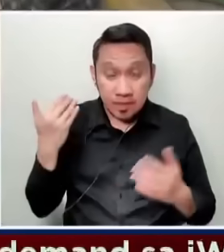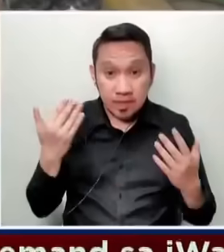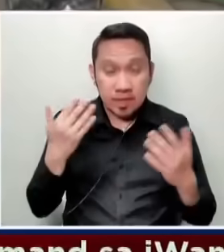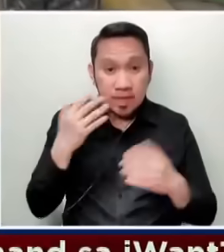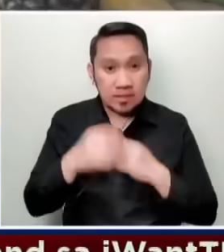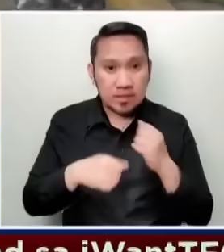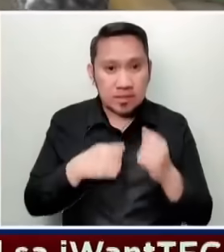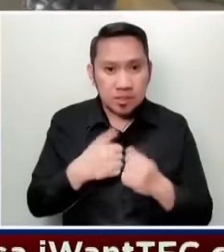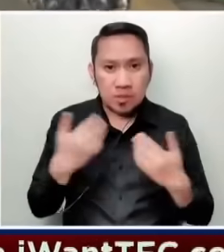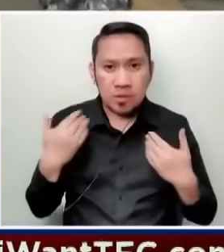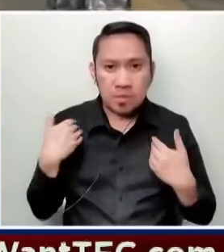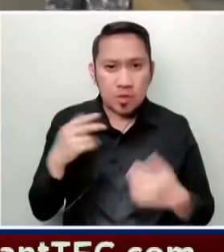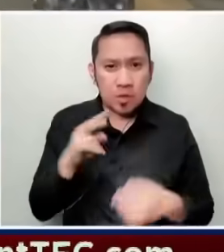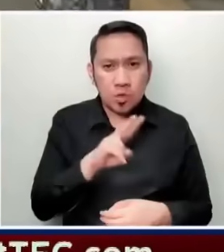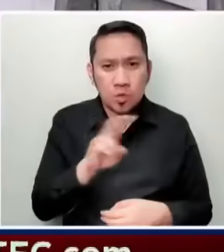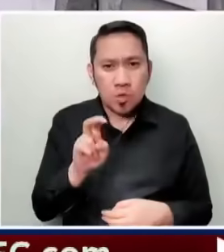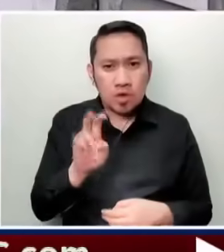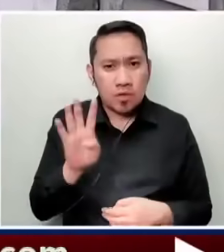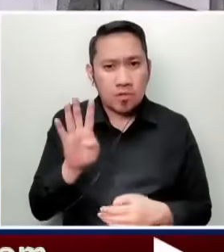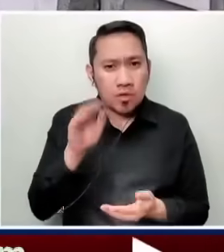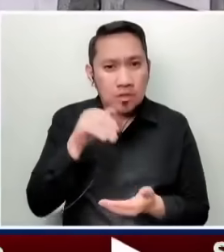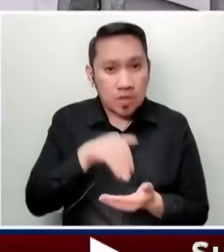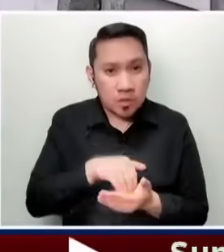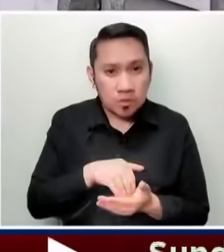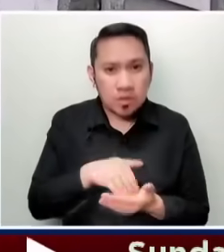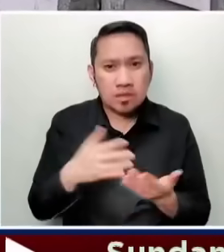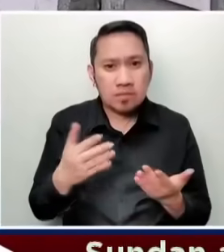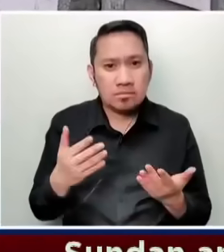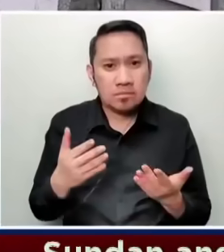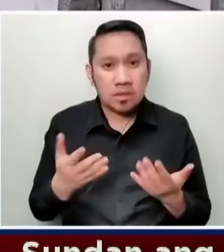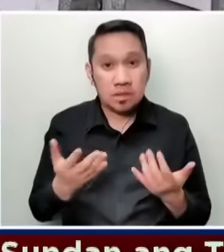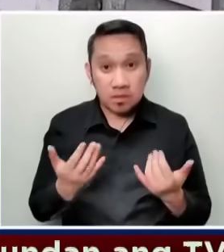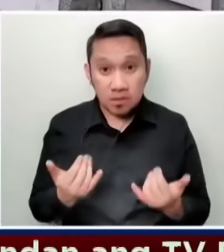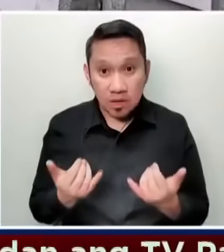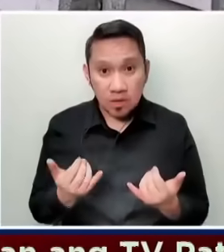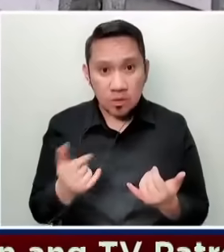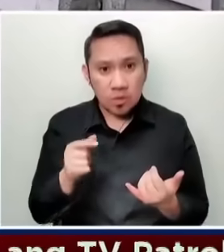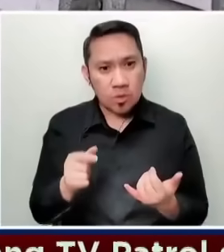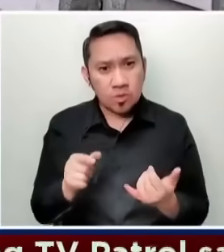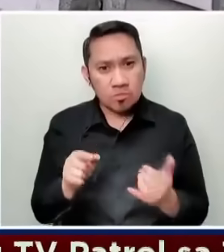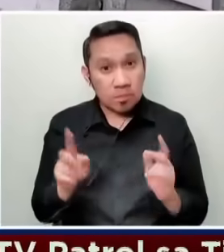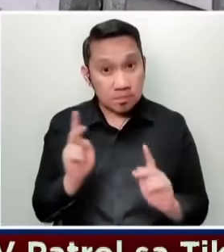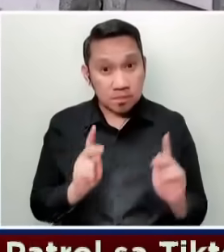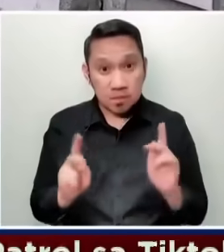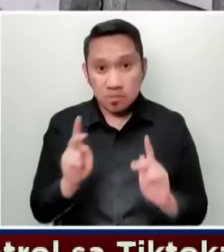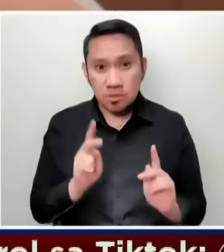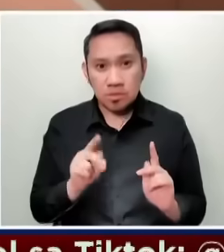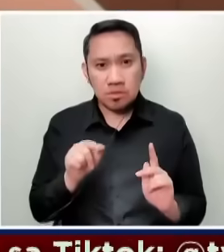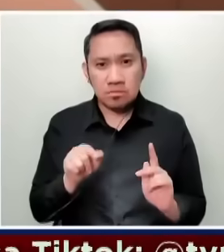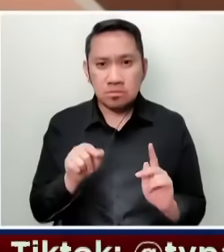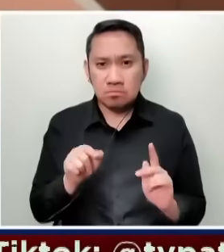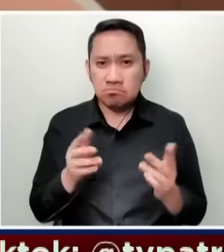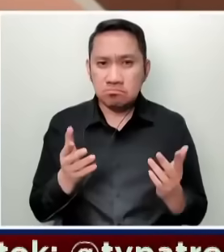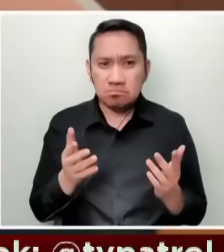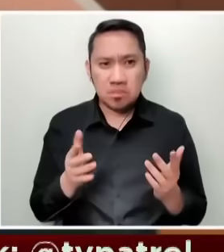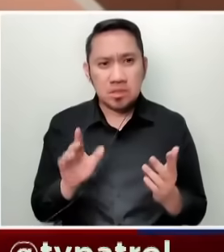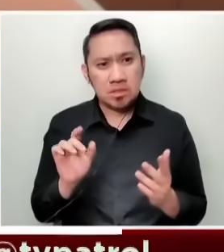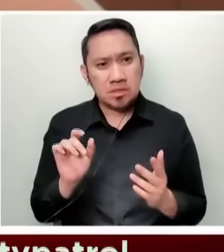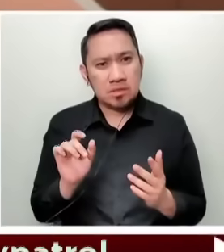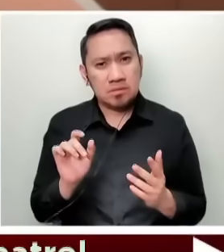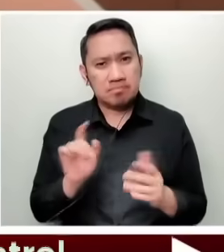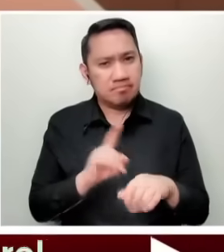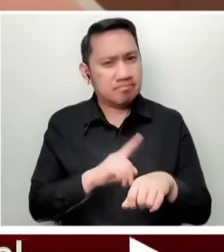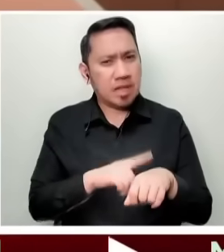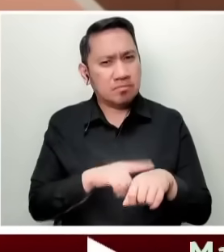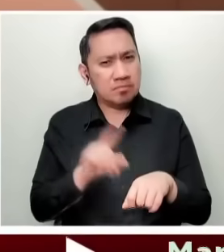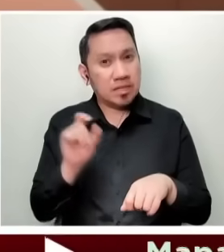around 204,000 for November 1 alone. Ngayon po, yung bilang po namin sa clicker tally, as of 11